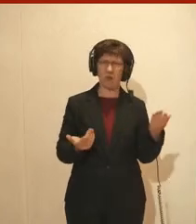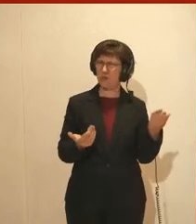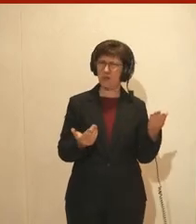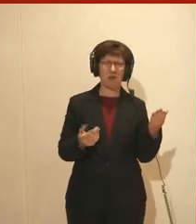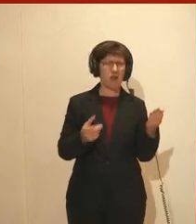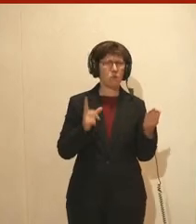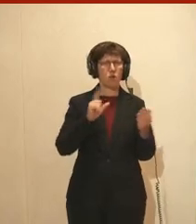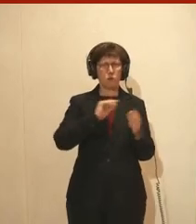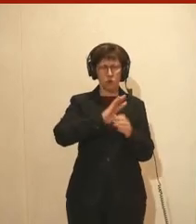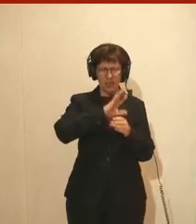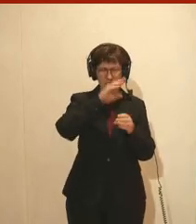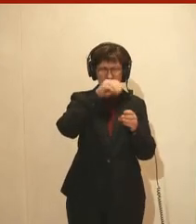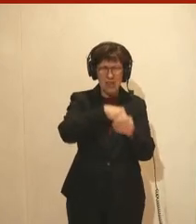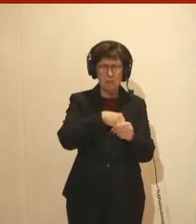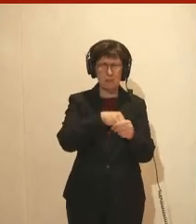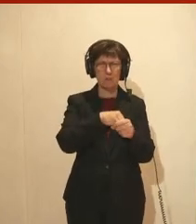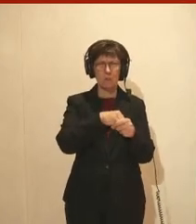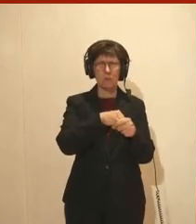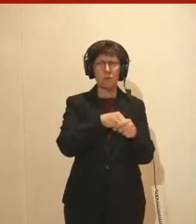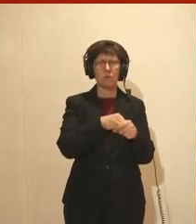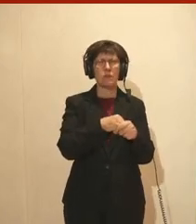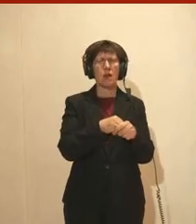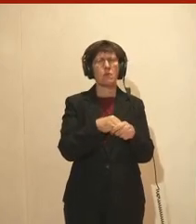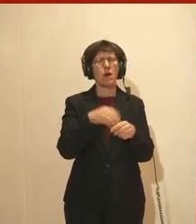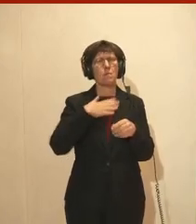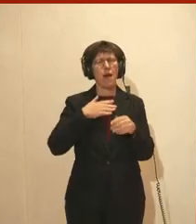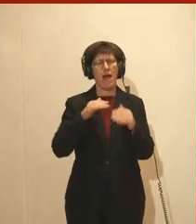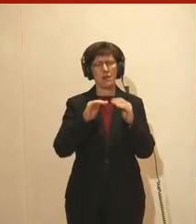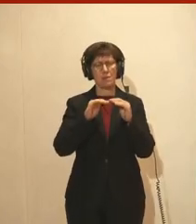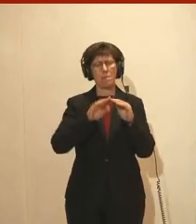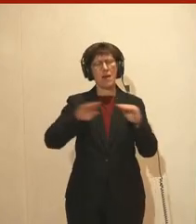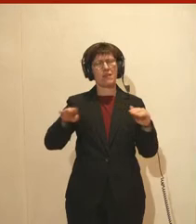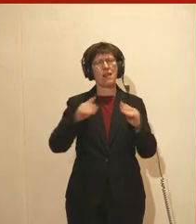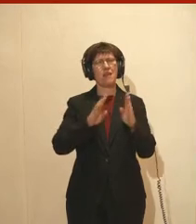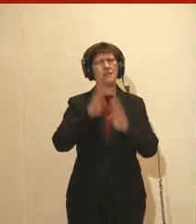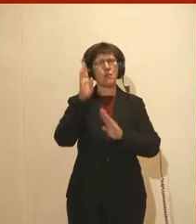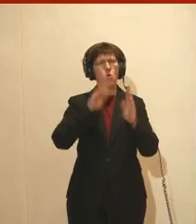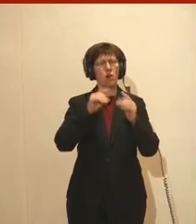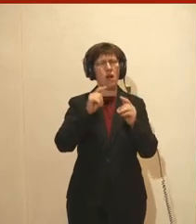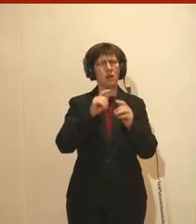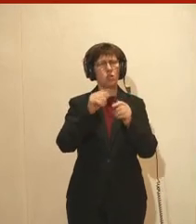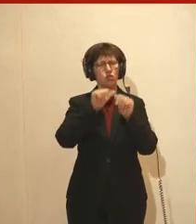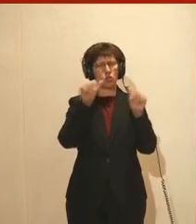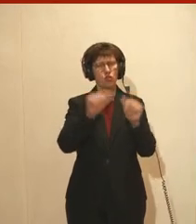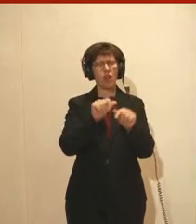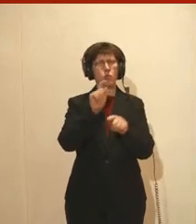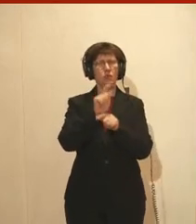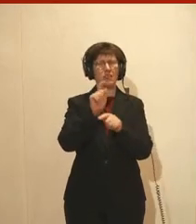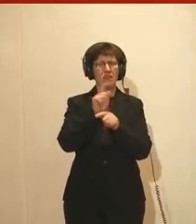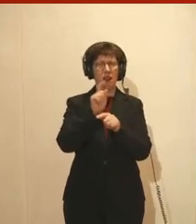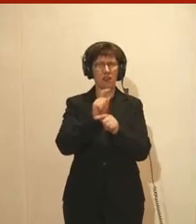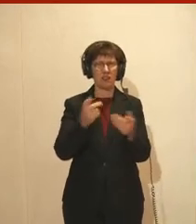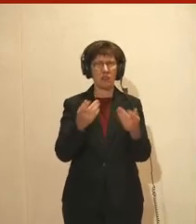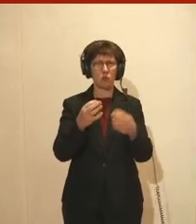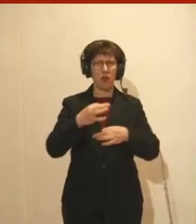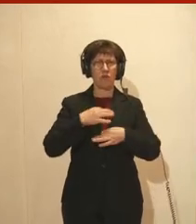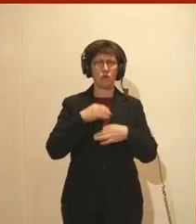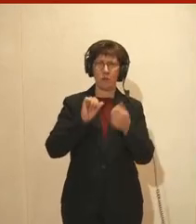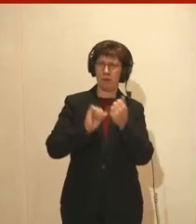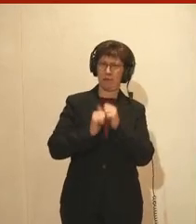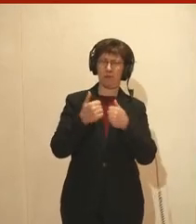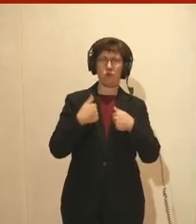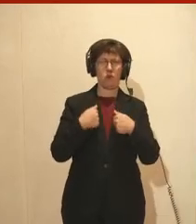mit inkludiertem aber mein panels eben zur demokratischen gestaltung des der digitalisierung war auch für mich ein besonderes highlight